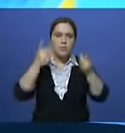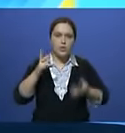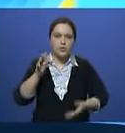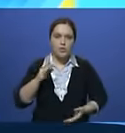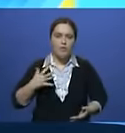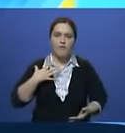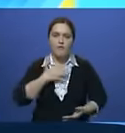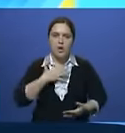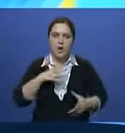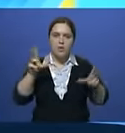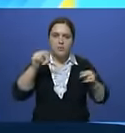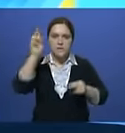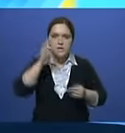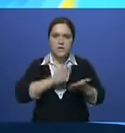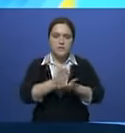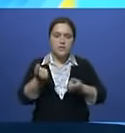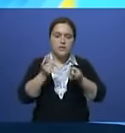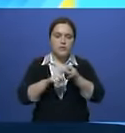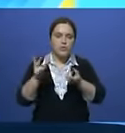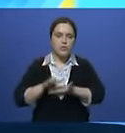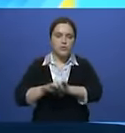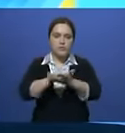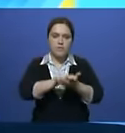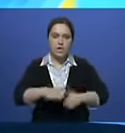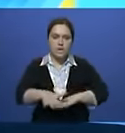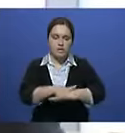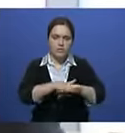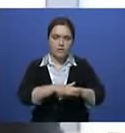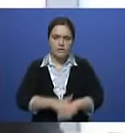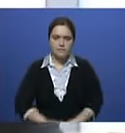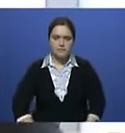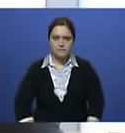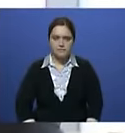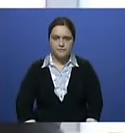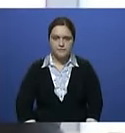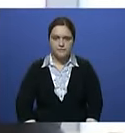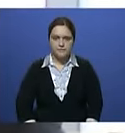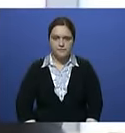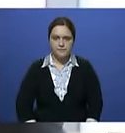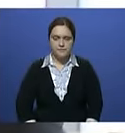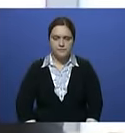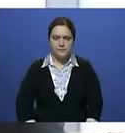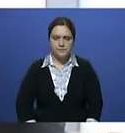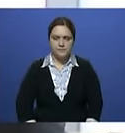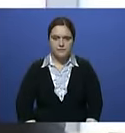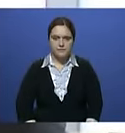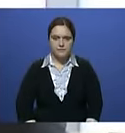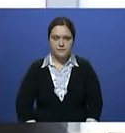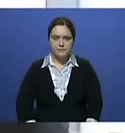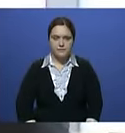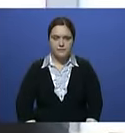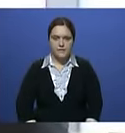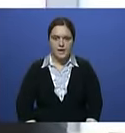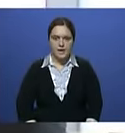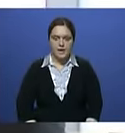важен успех страны напрямую зависит от единства народа на момент деклараци принятия декларации о